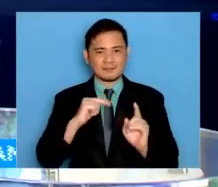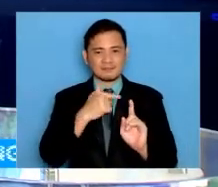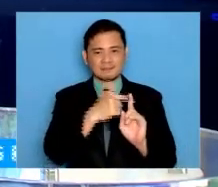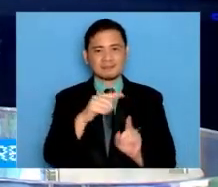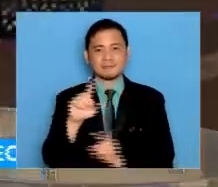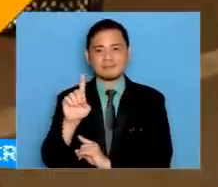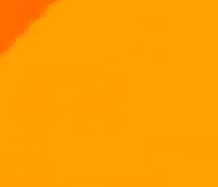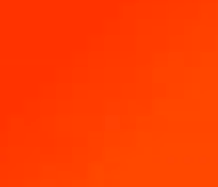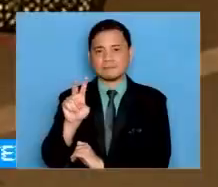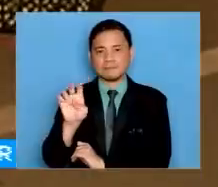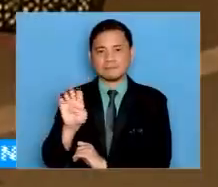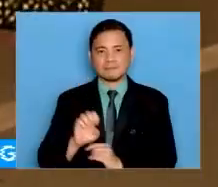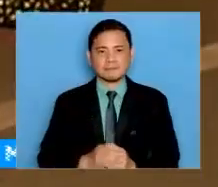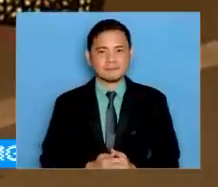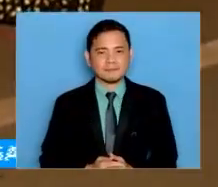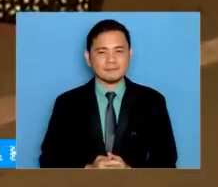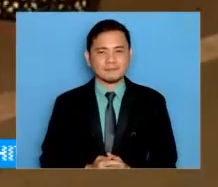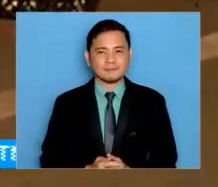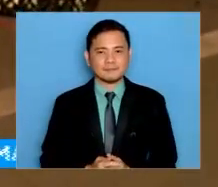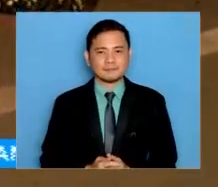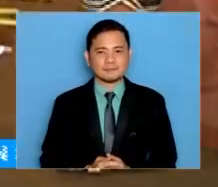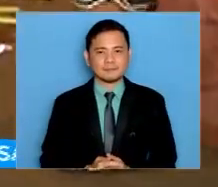Abuel.